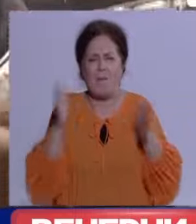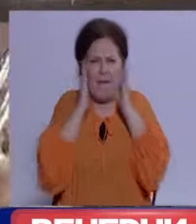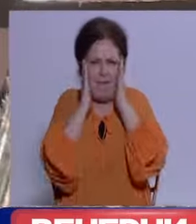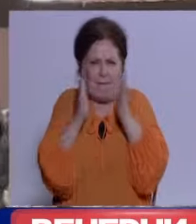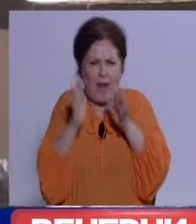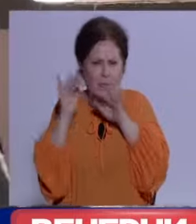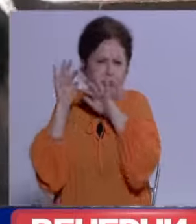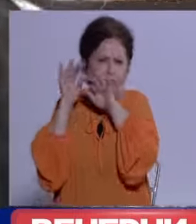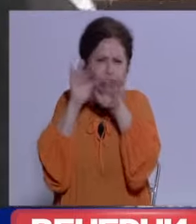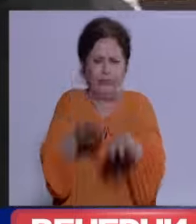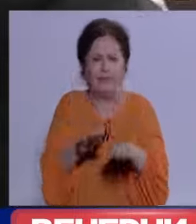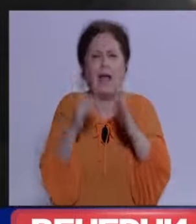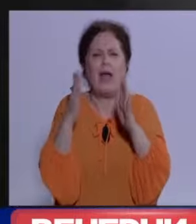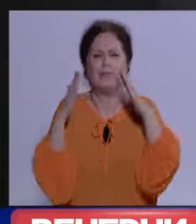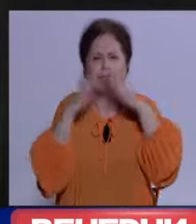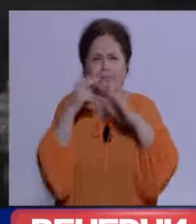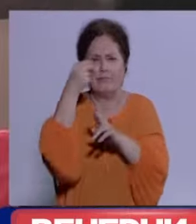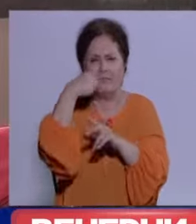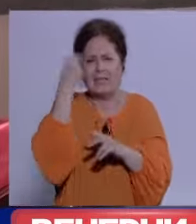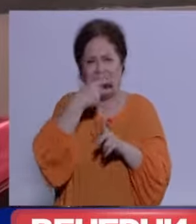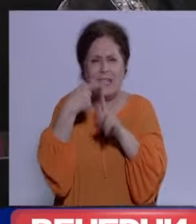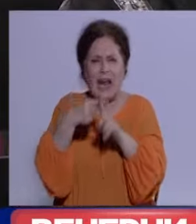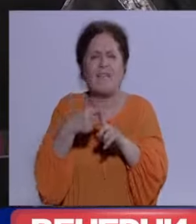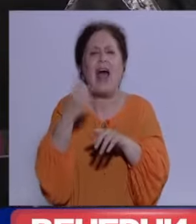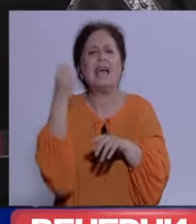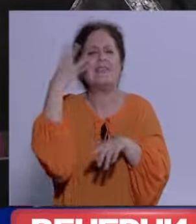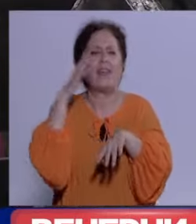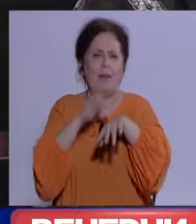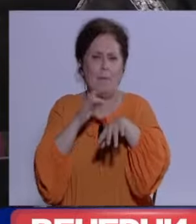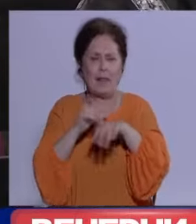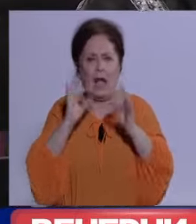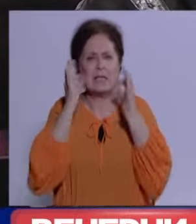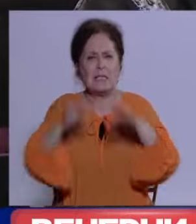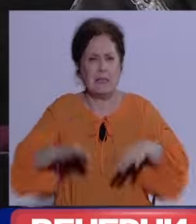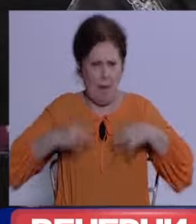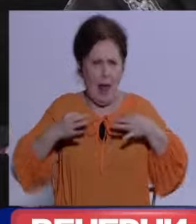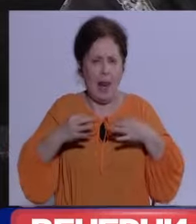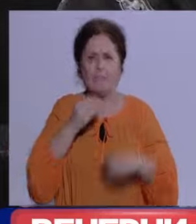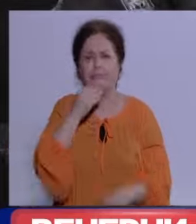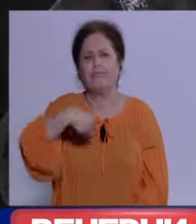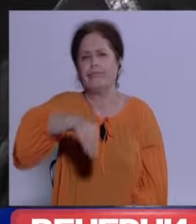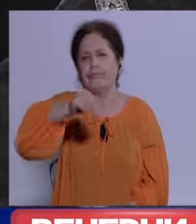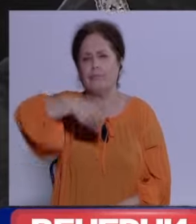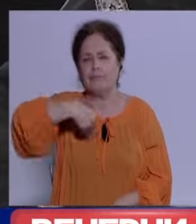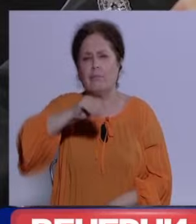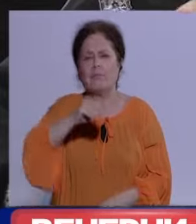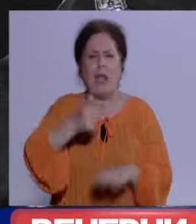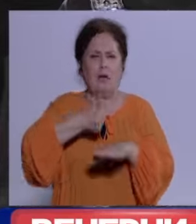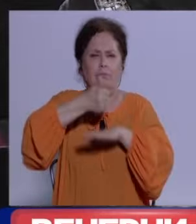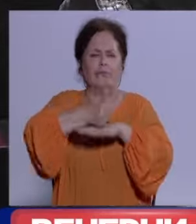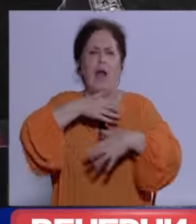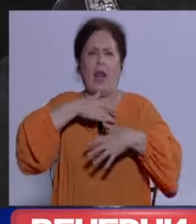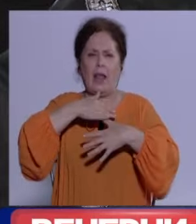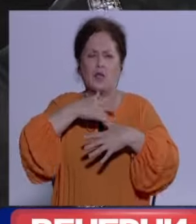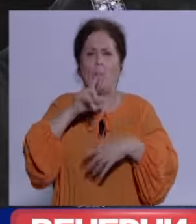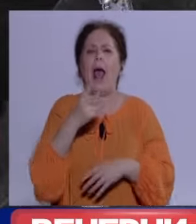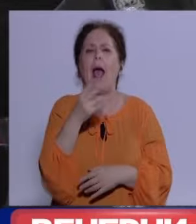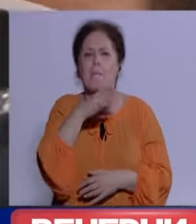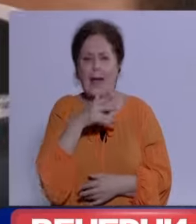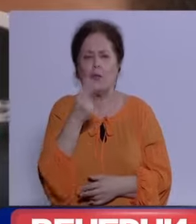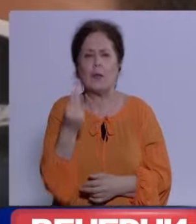ги посетија верските храмови. Во црквата Света Петка, утринава литургија одржа поглаварот на МПЦ. По